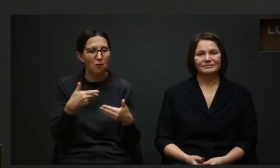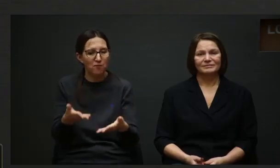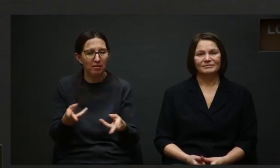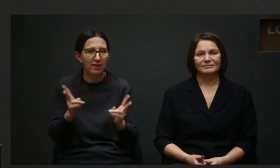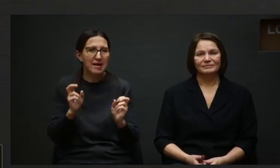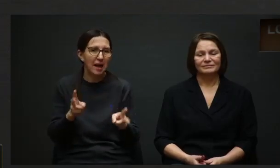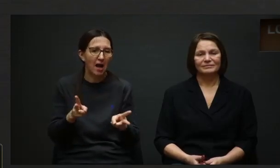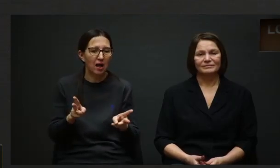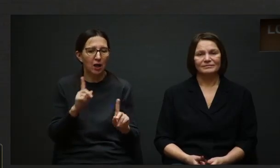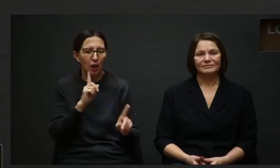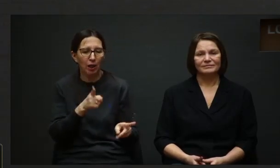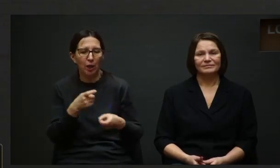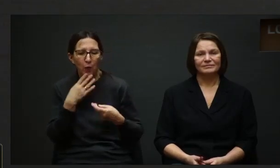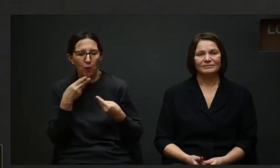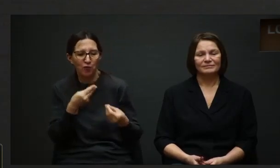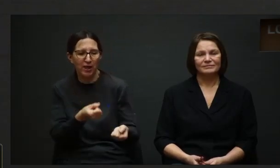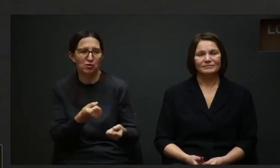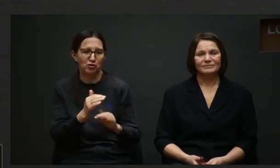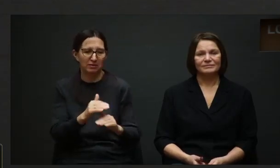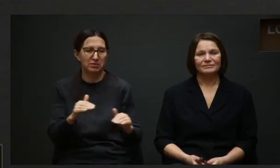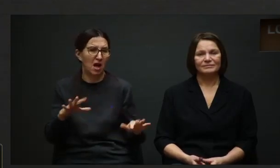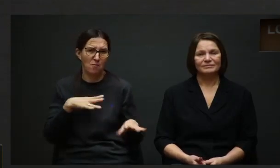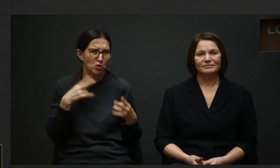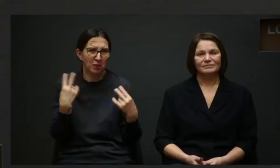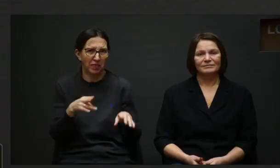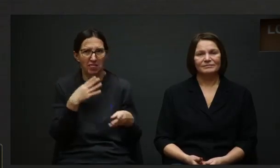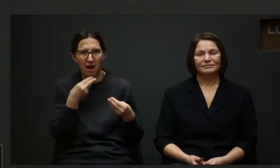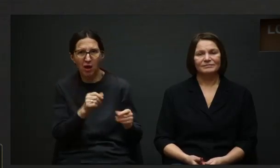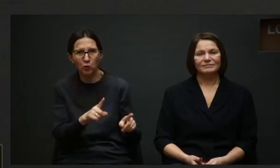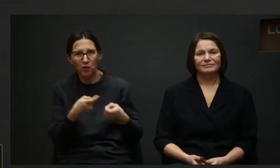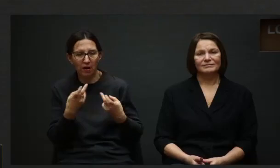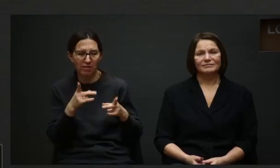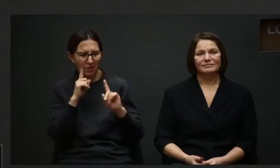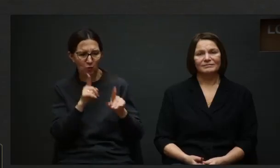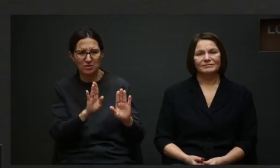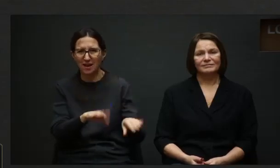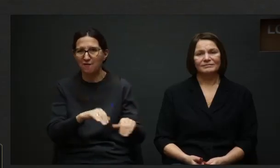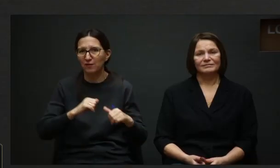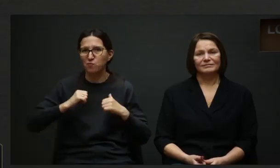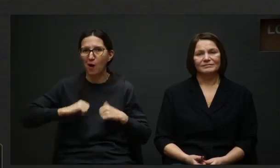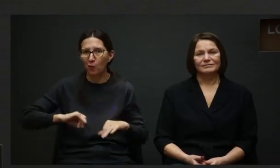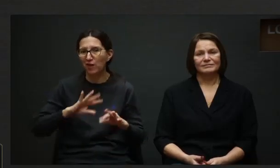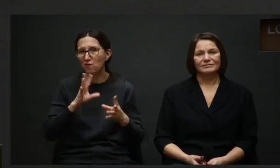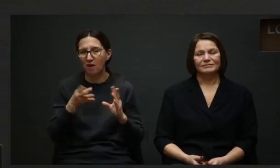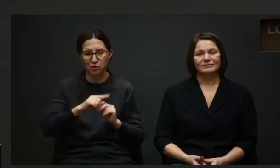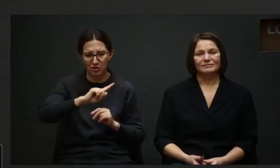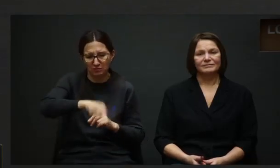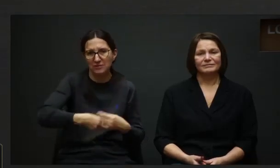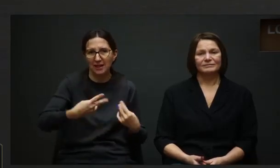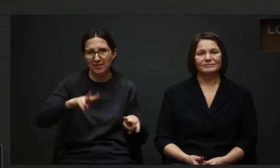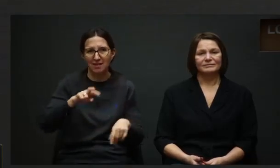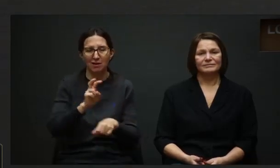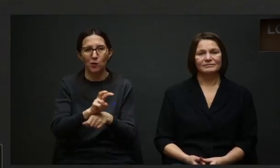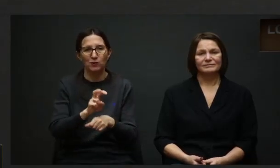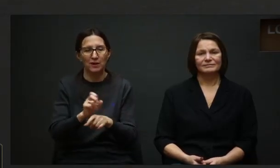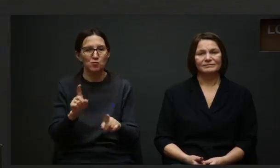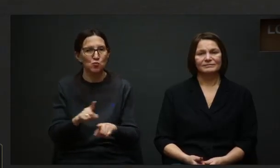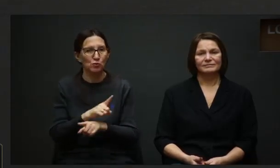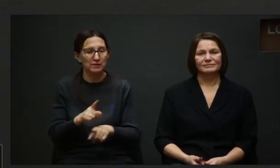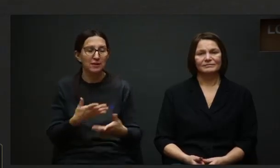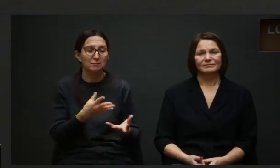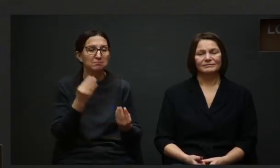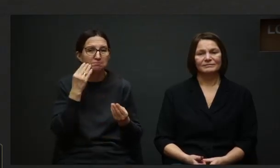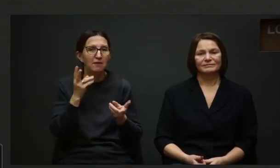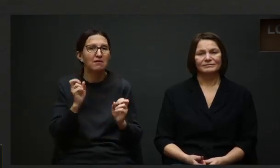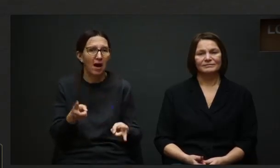как увлечь ребенка? А может, не надо его увлекать, может быть, его надо оставить в покое и вообще не заставлять его ходить в музей? Вот